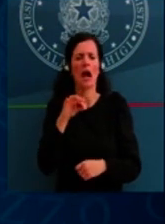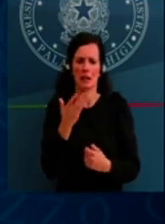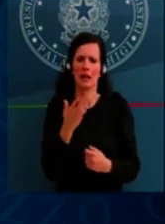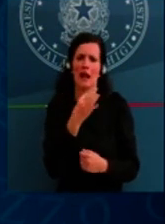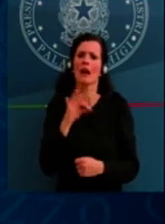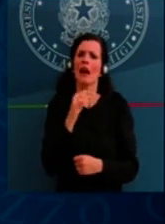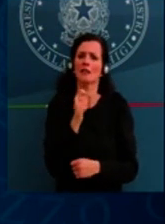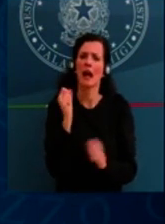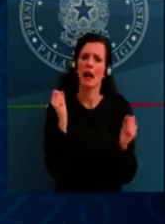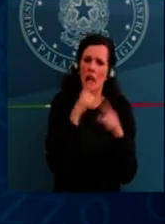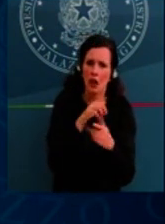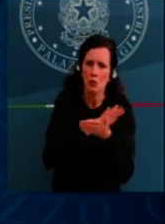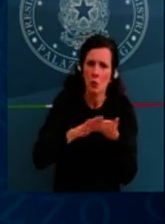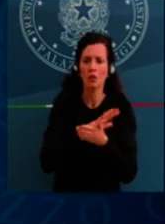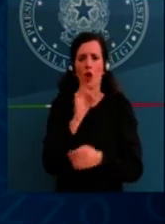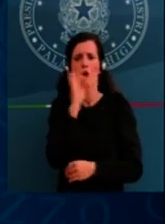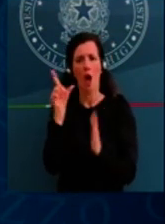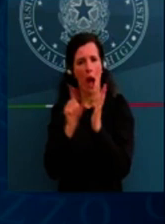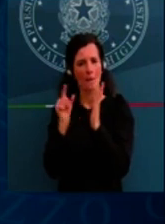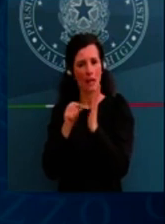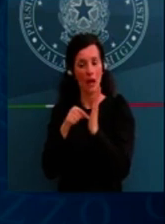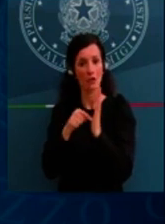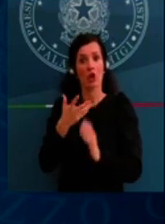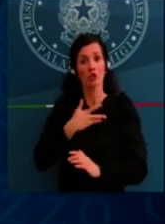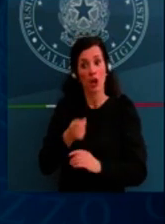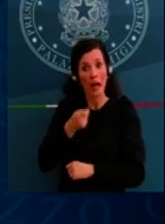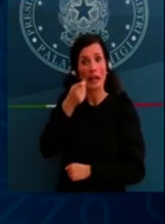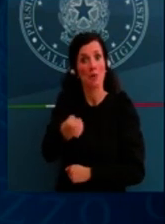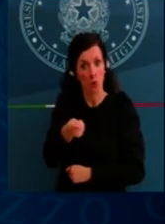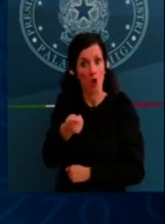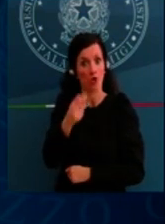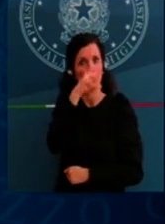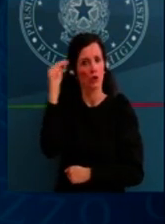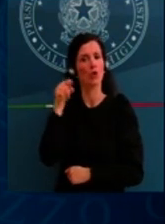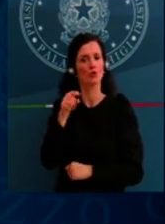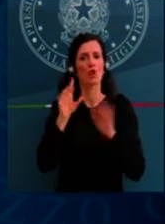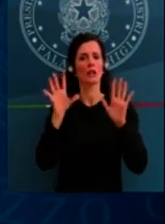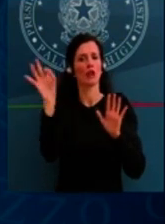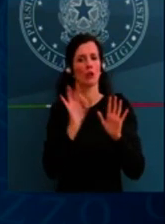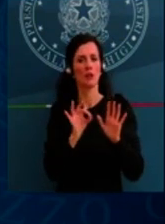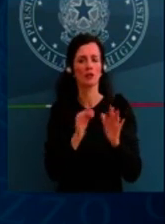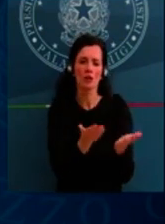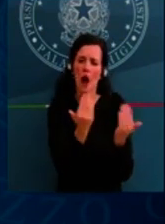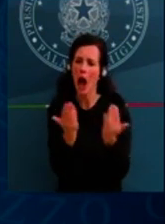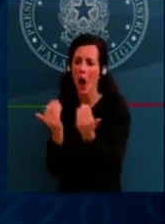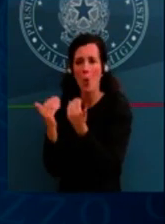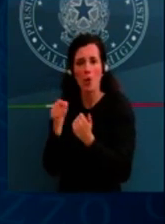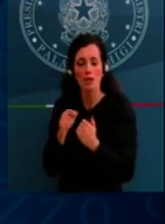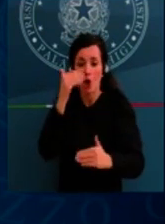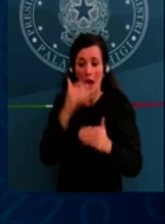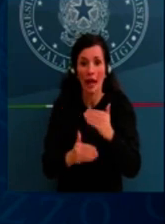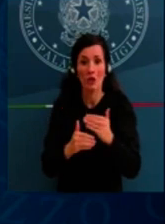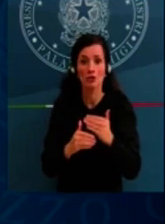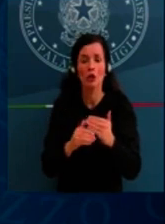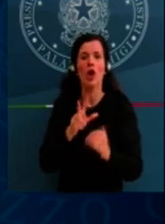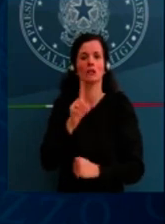entro il 31 dicembre tutto anche comprando pane pasta carne oppure giocattoli per i